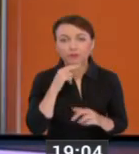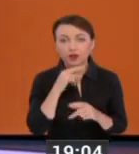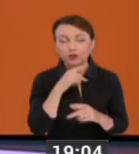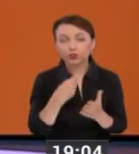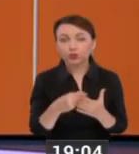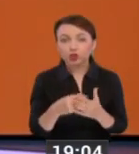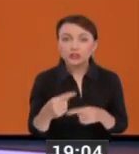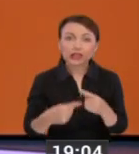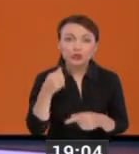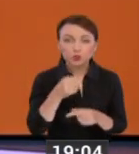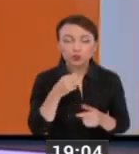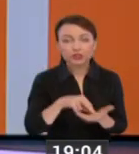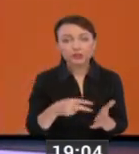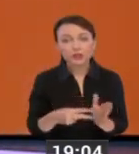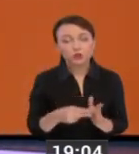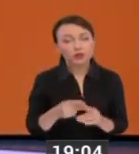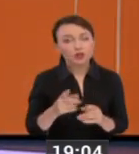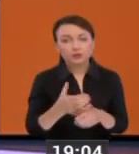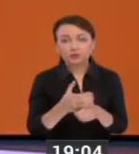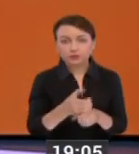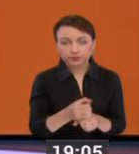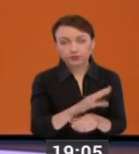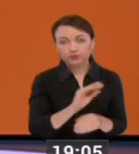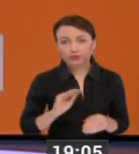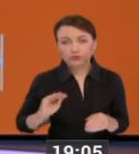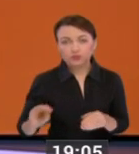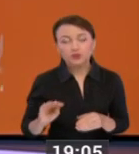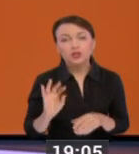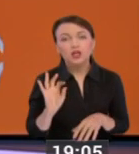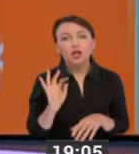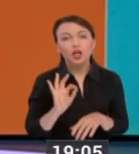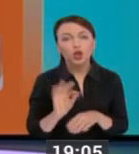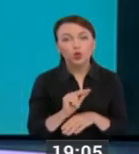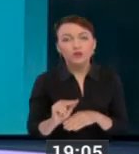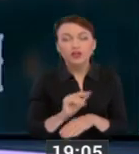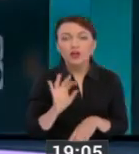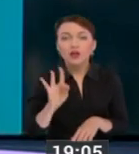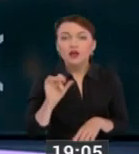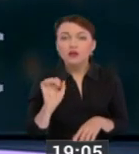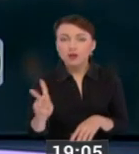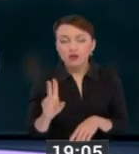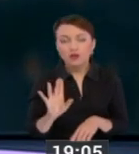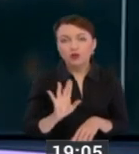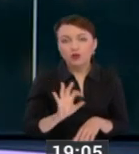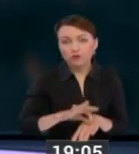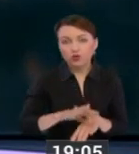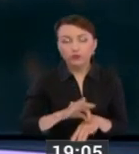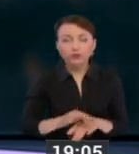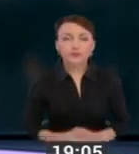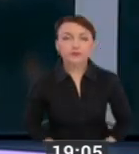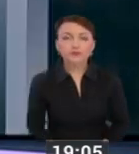на наступний рік запланували переспрямування значної суми коштів на лікування онкохворих. Наталка Білогурова розбиралась у